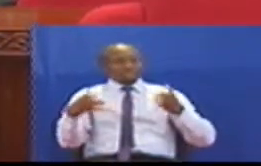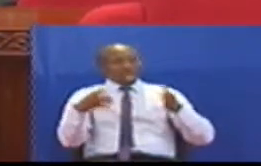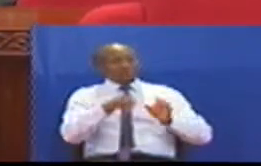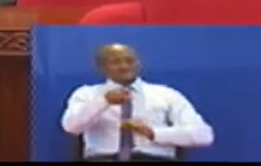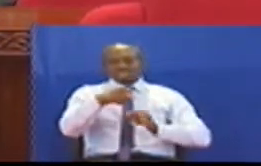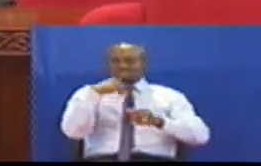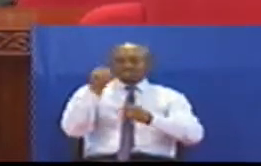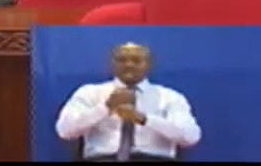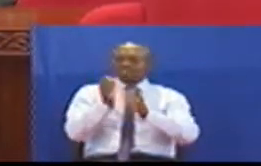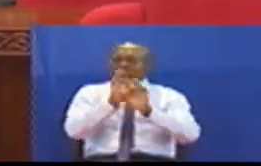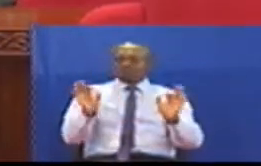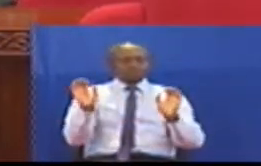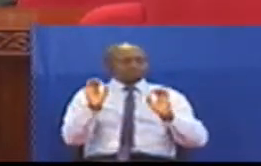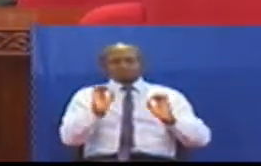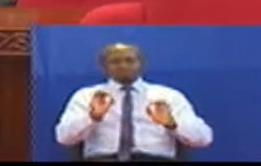kazi kwa ufanisi.